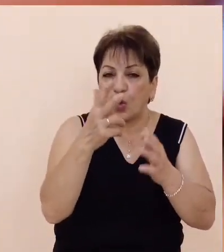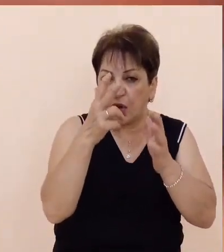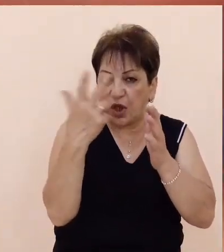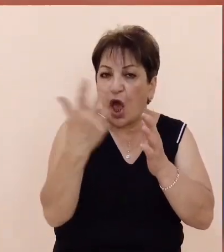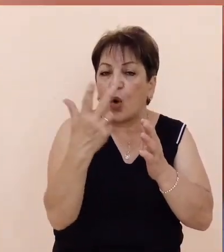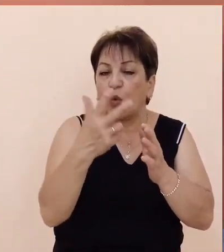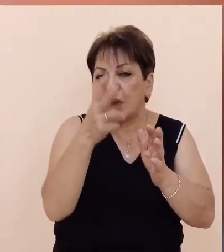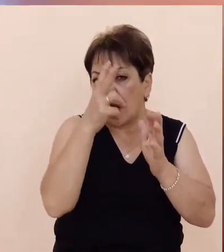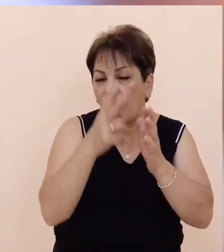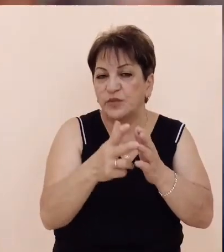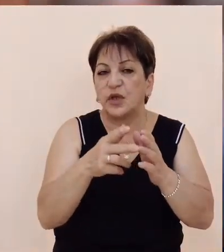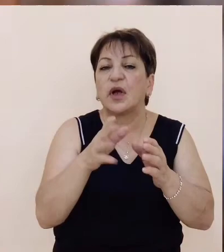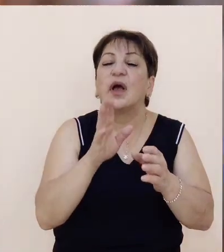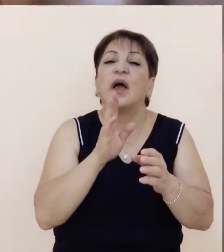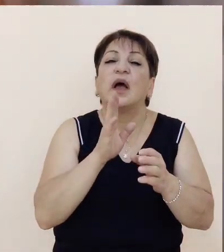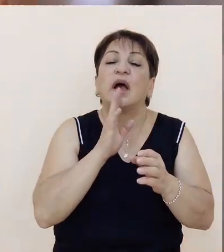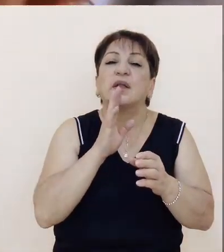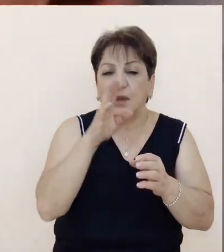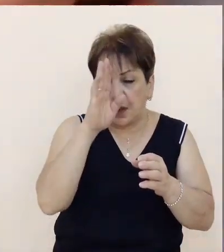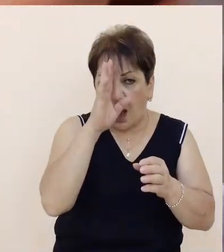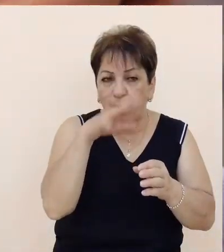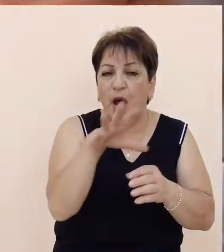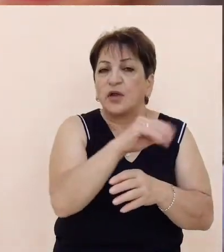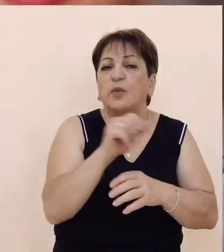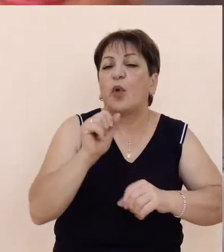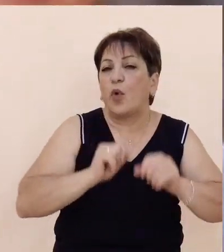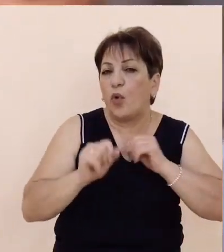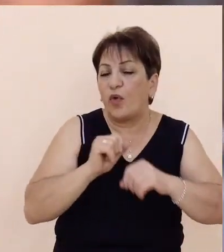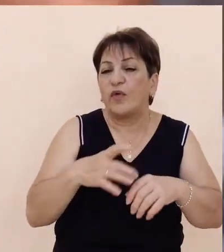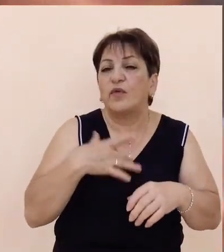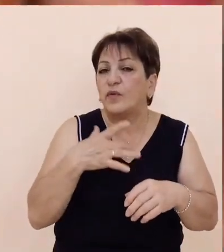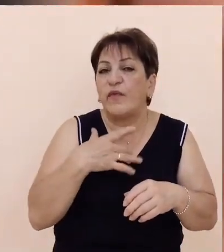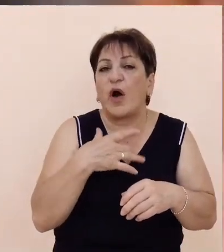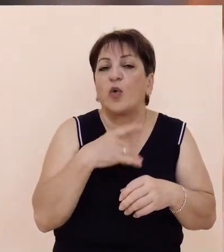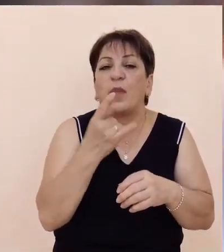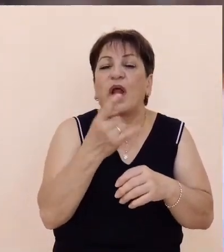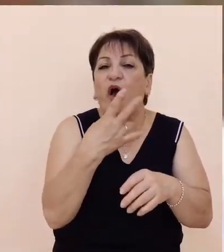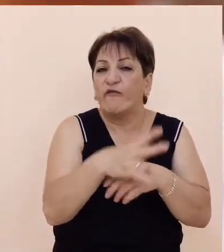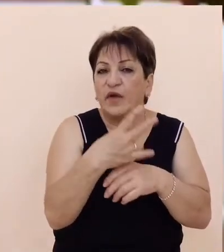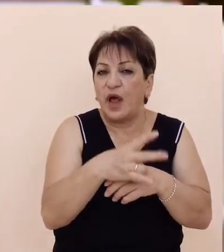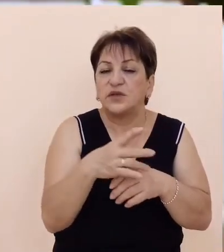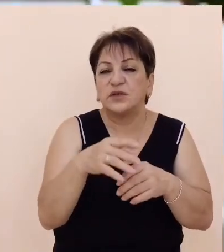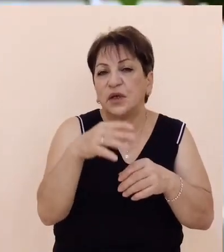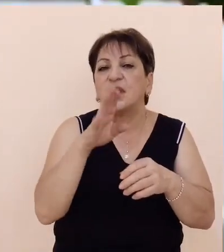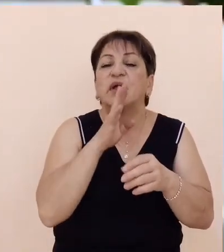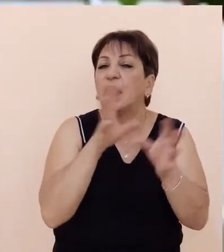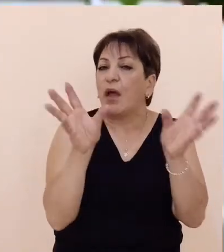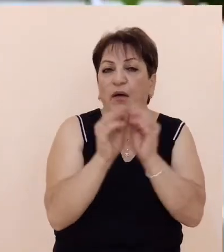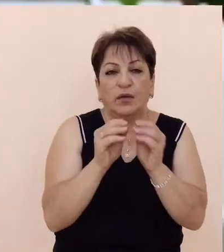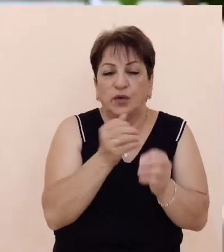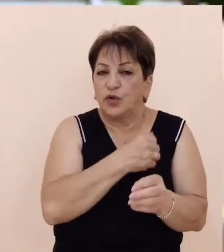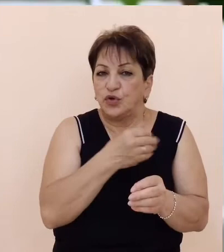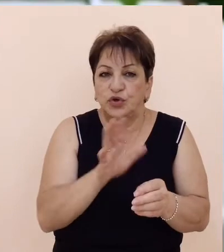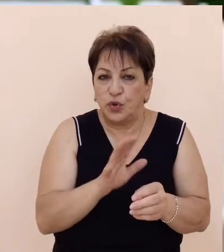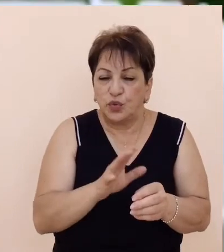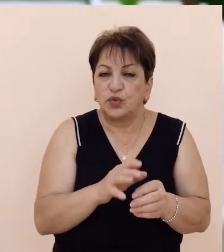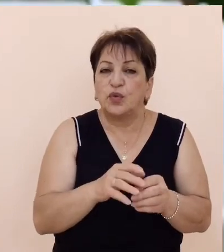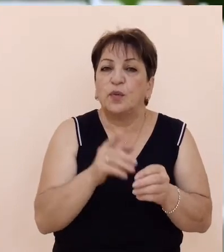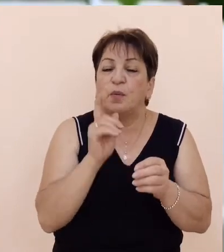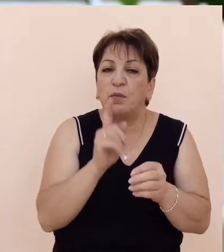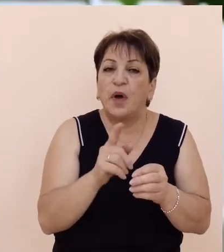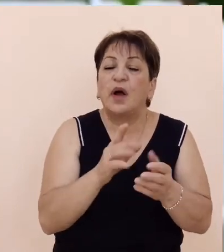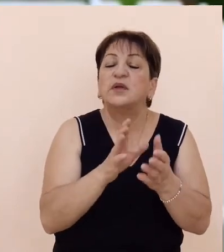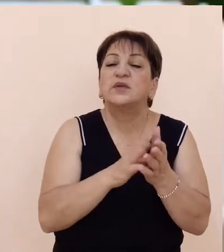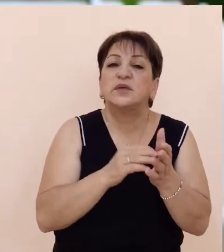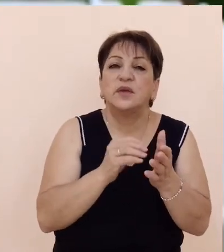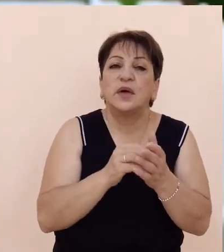տղամարդիկ խուսափում են սեռական կապից, վախենալով վնասել երեխային։ Որոշակի սահմանափակումներ արդեն վերանում են, երբ